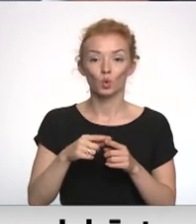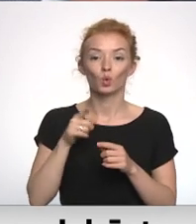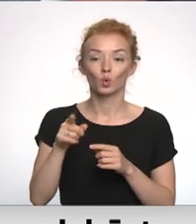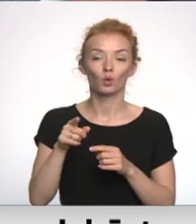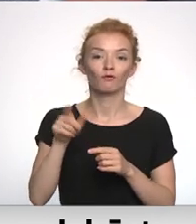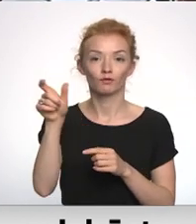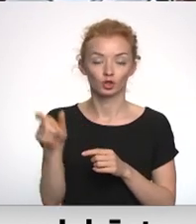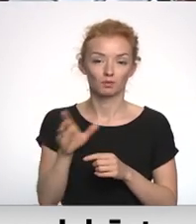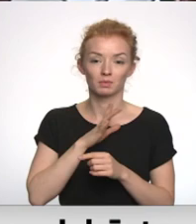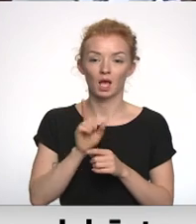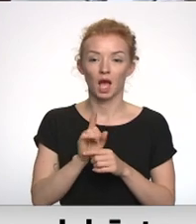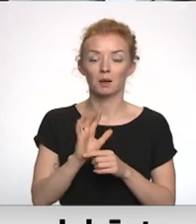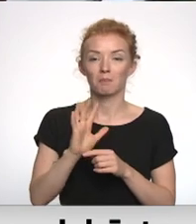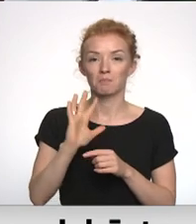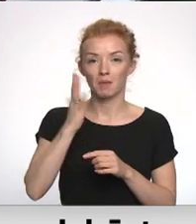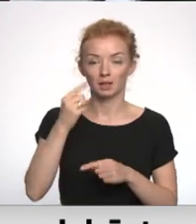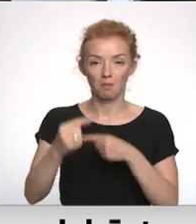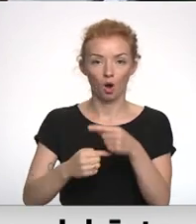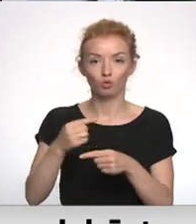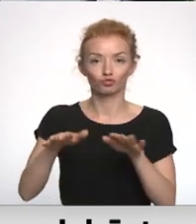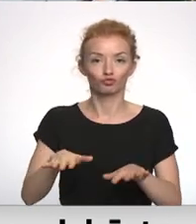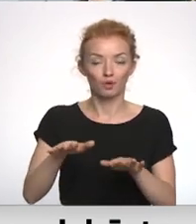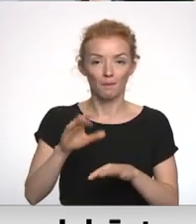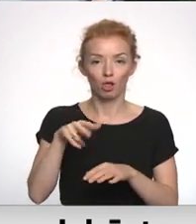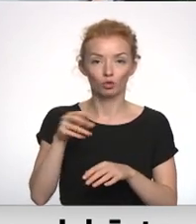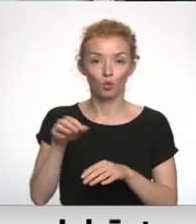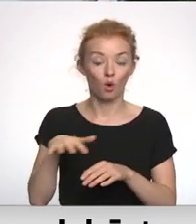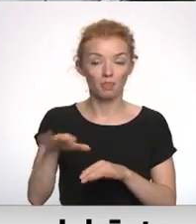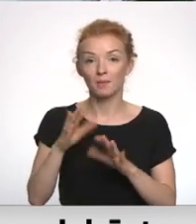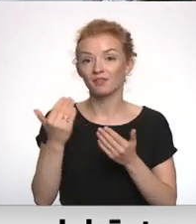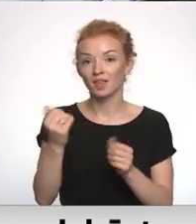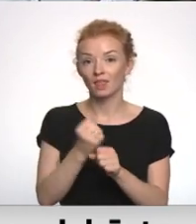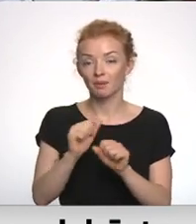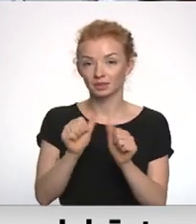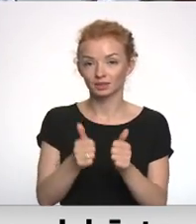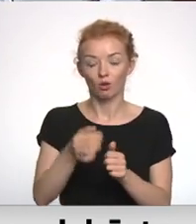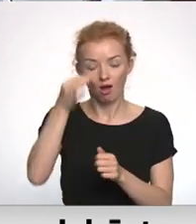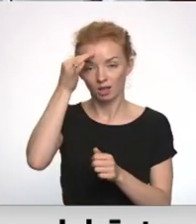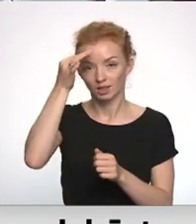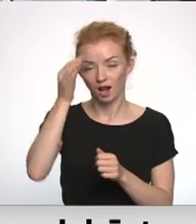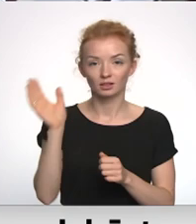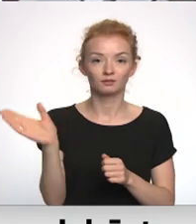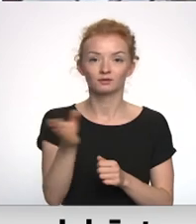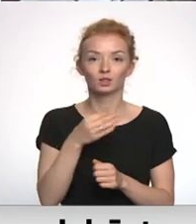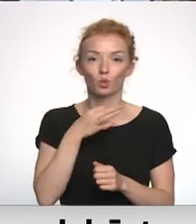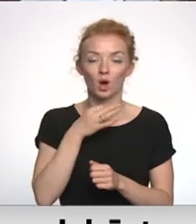bijis Baldonietis 5. Paudzē. Tomēr viņa darba stilu joprojām atceras koristi visā